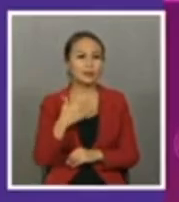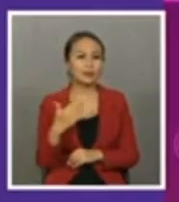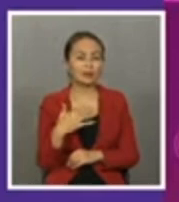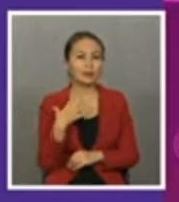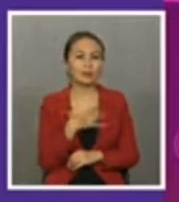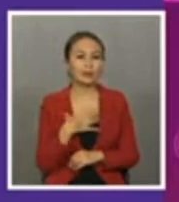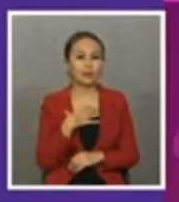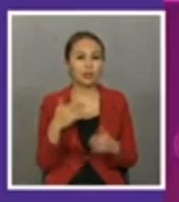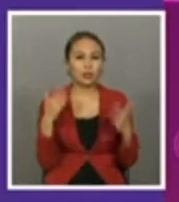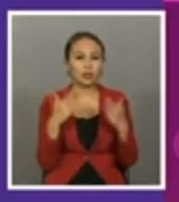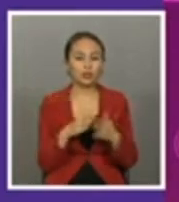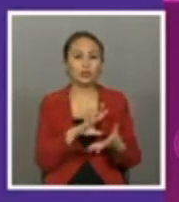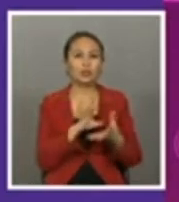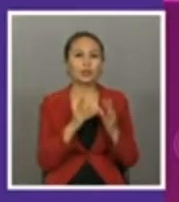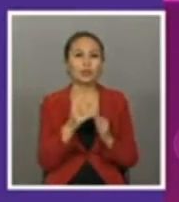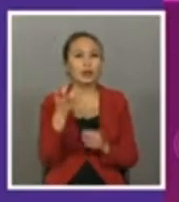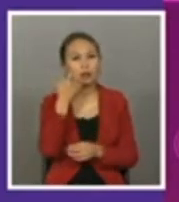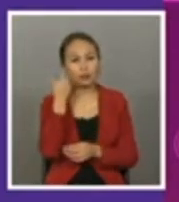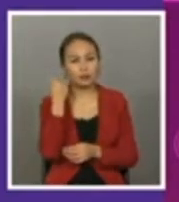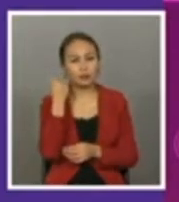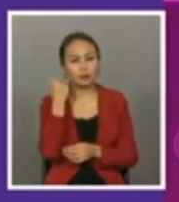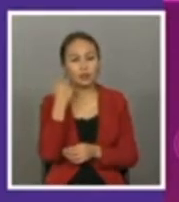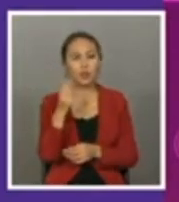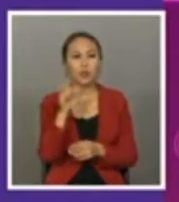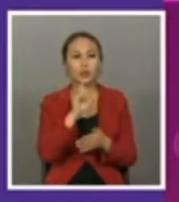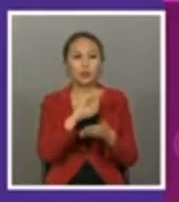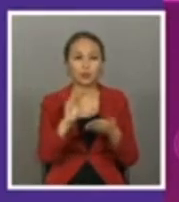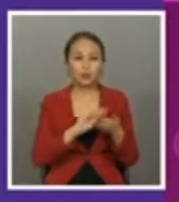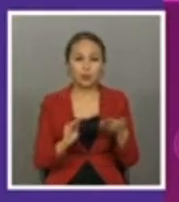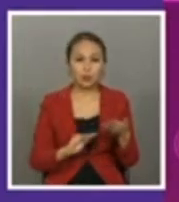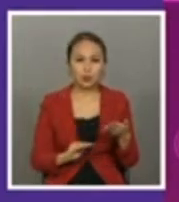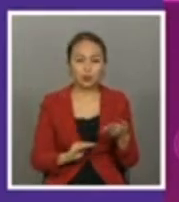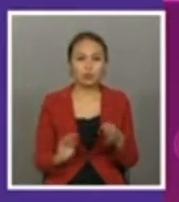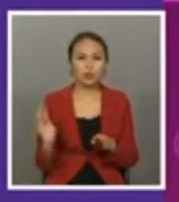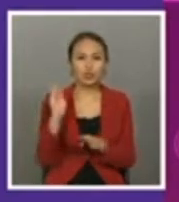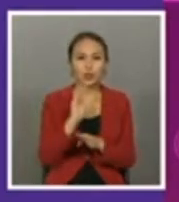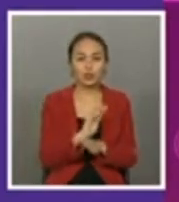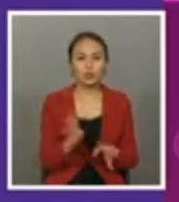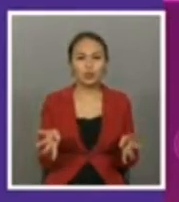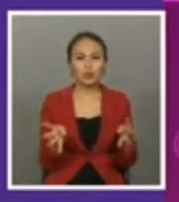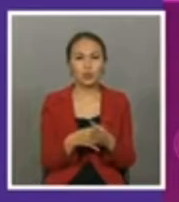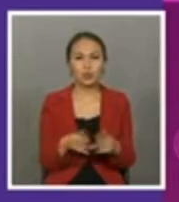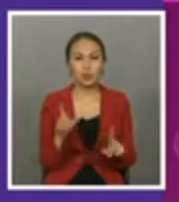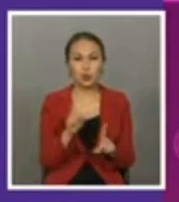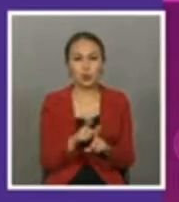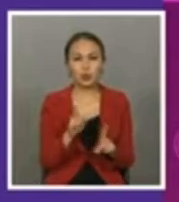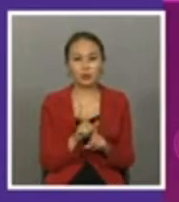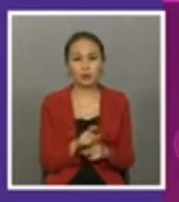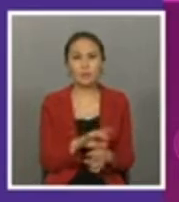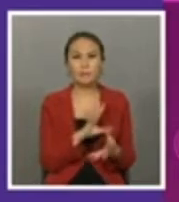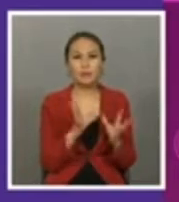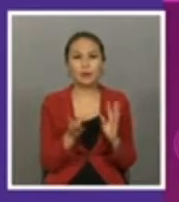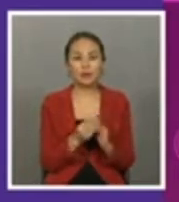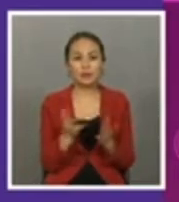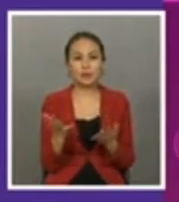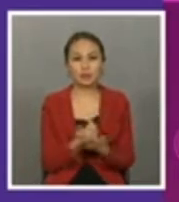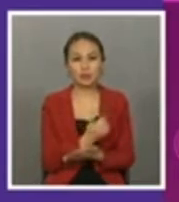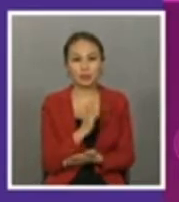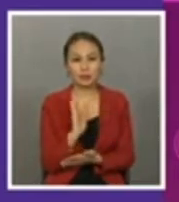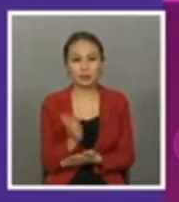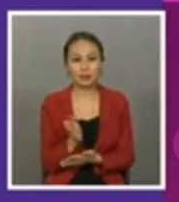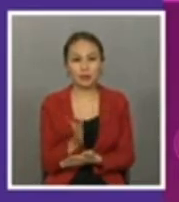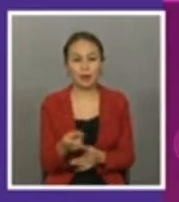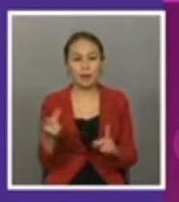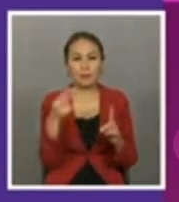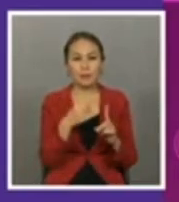түбірге жұрнақ жалғау арқылы туынды сөз және түбірлес сөздердің мағынасын ажыратасыңдар. Мәтін